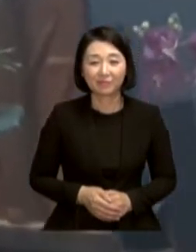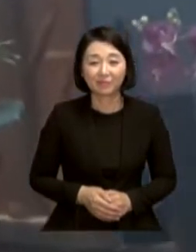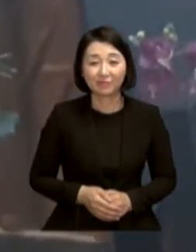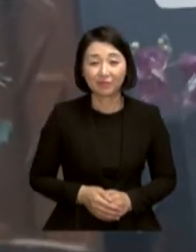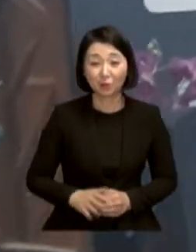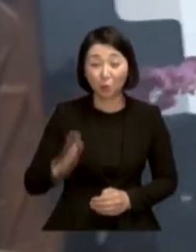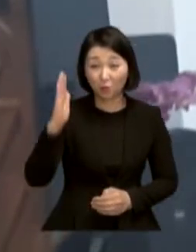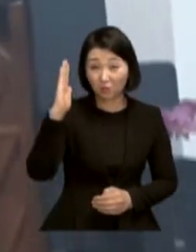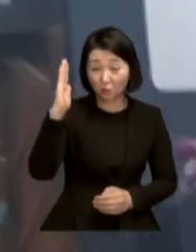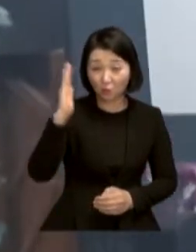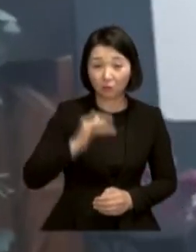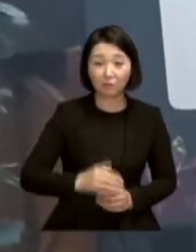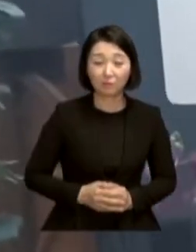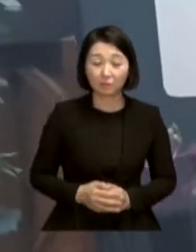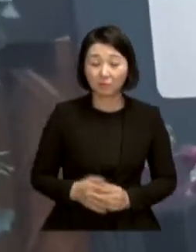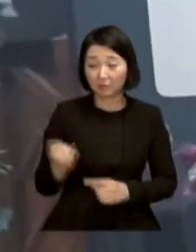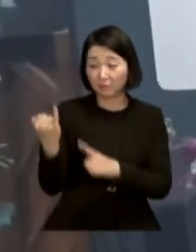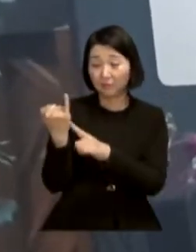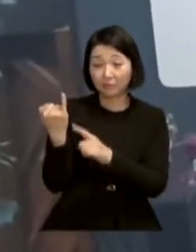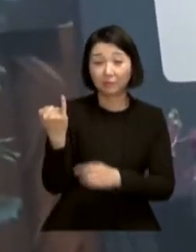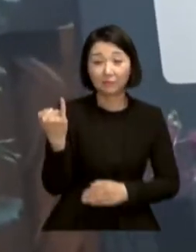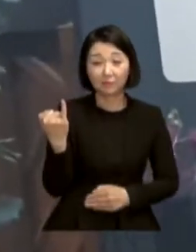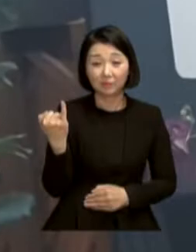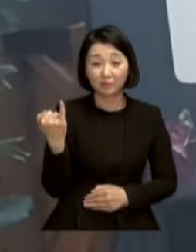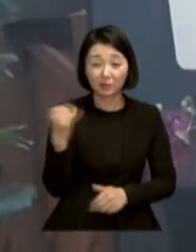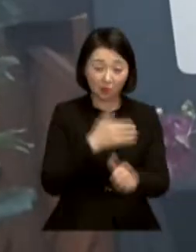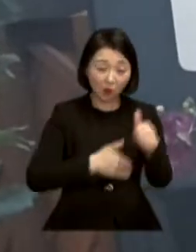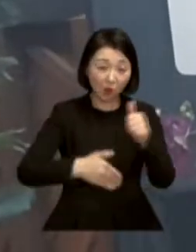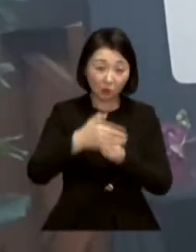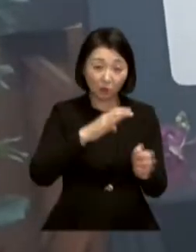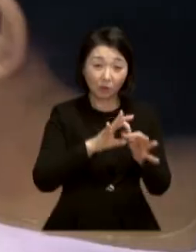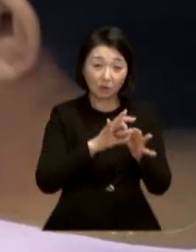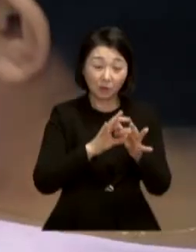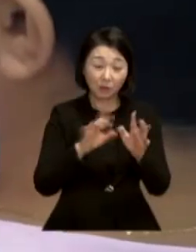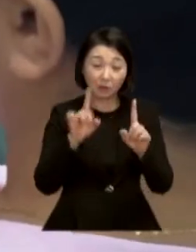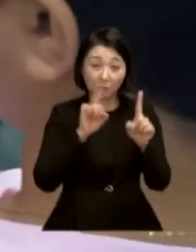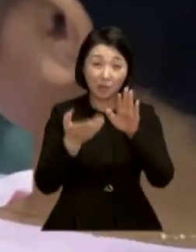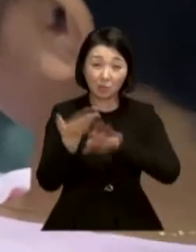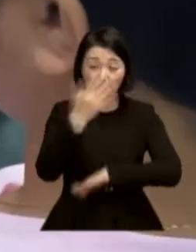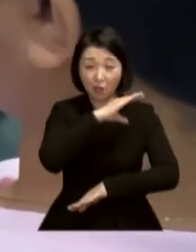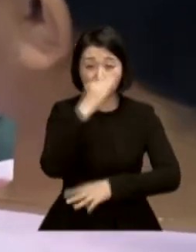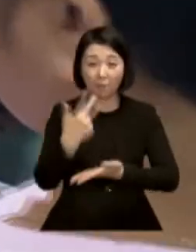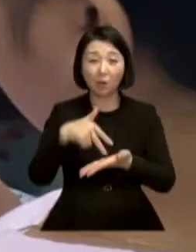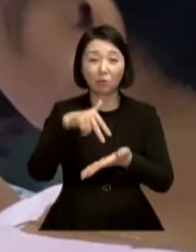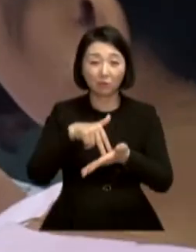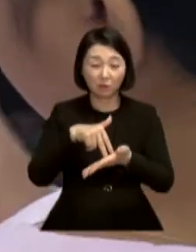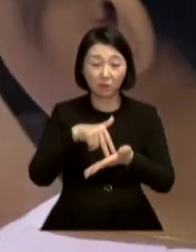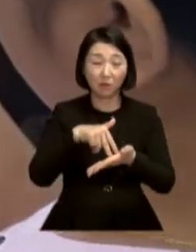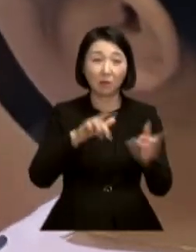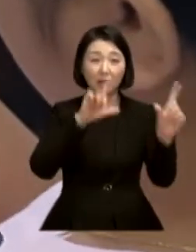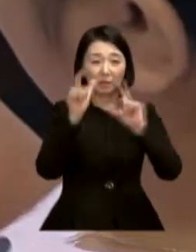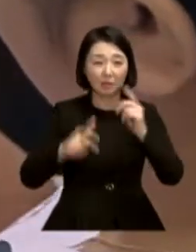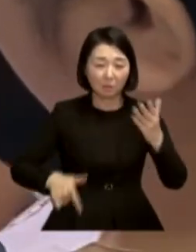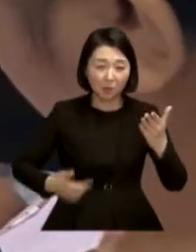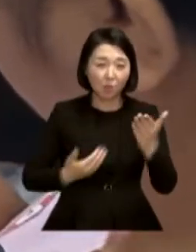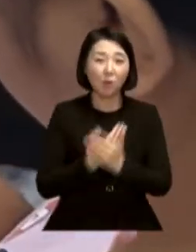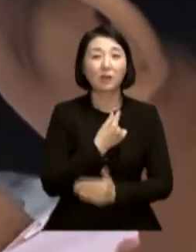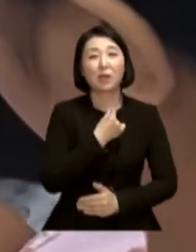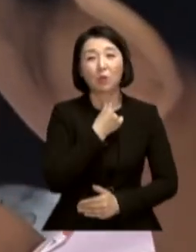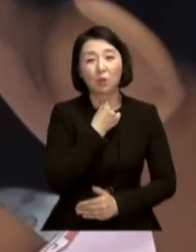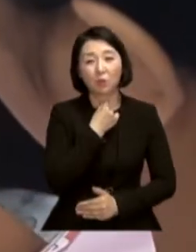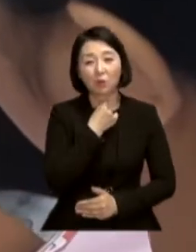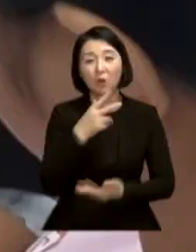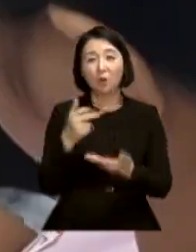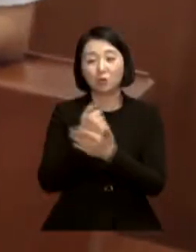이어지는 설교 시간 장지연 선교사는 그 어떤 상황에서도 말씀 위에 바로 서서 지난 삶을 회개하고 주님